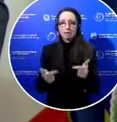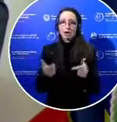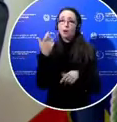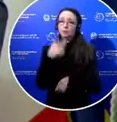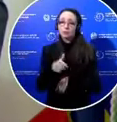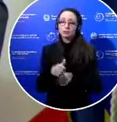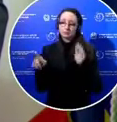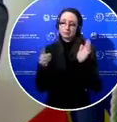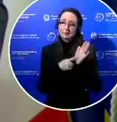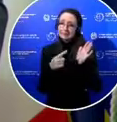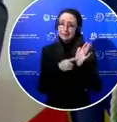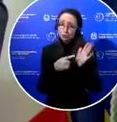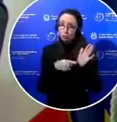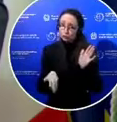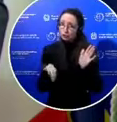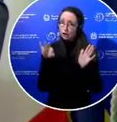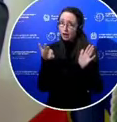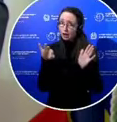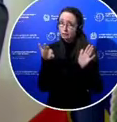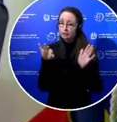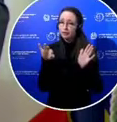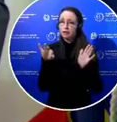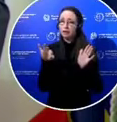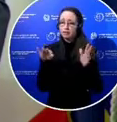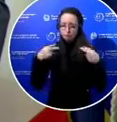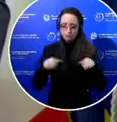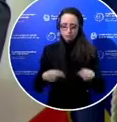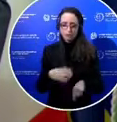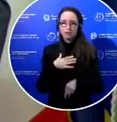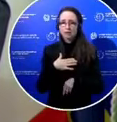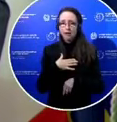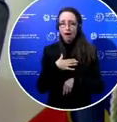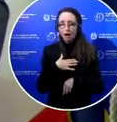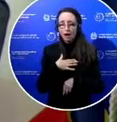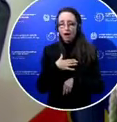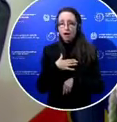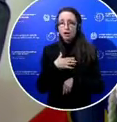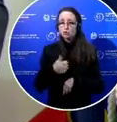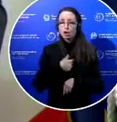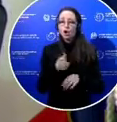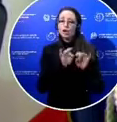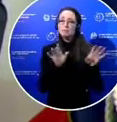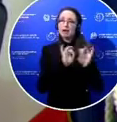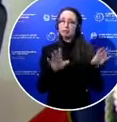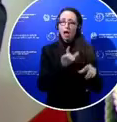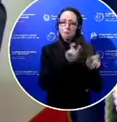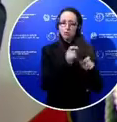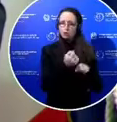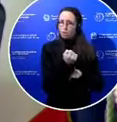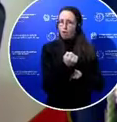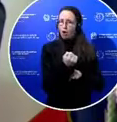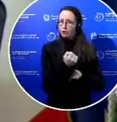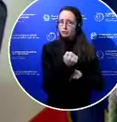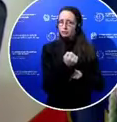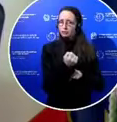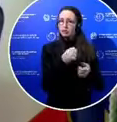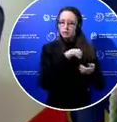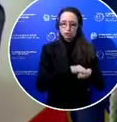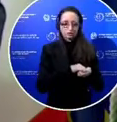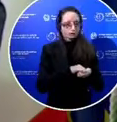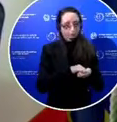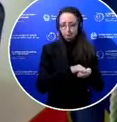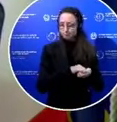di scelta, il diritto di scegliere la propria vita non sia solamente una libertà dei più forti all'interno della nostra società,